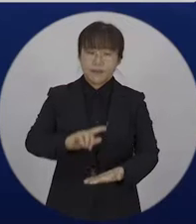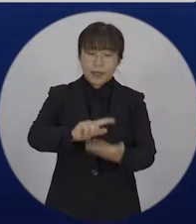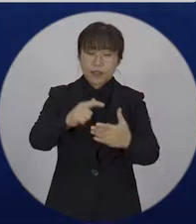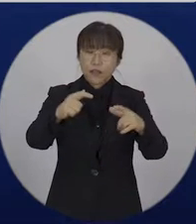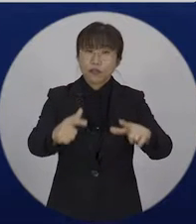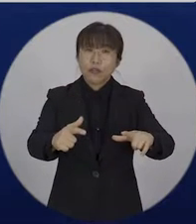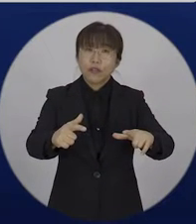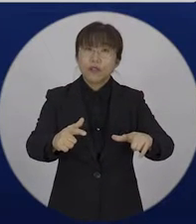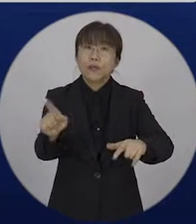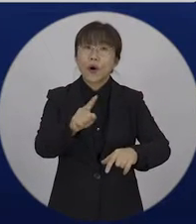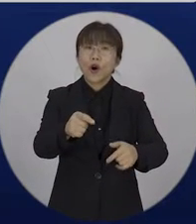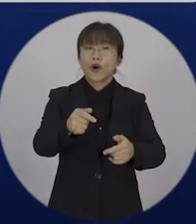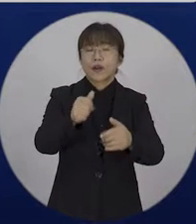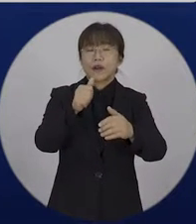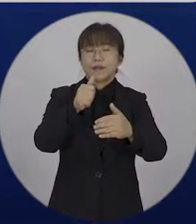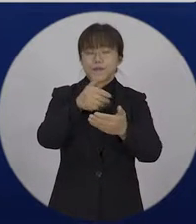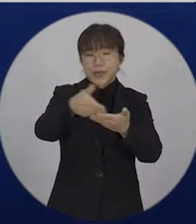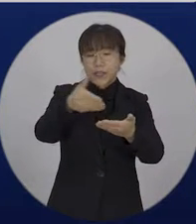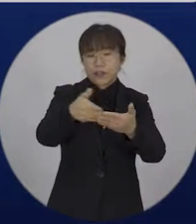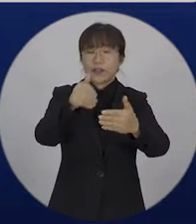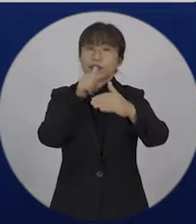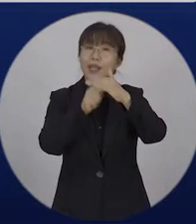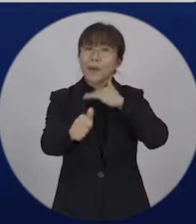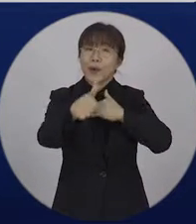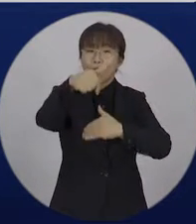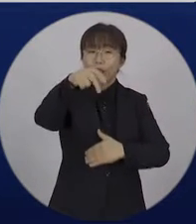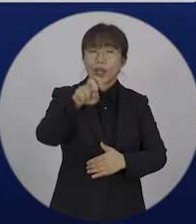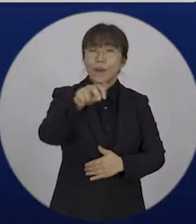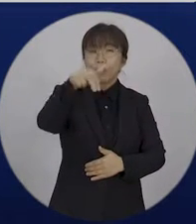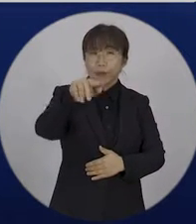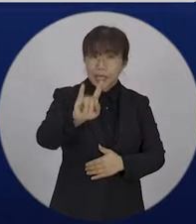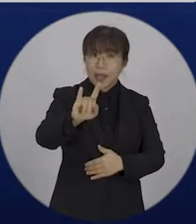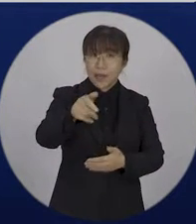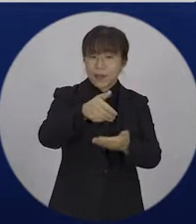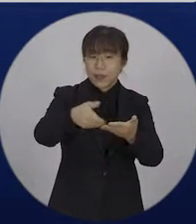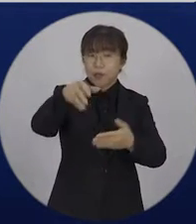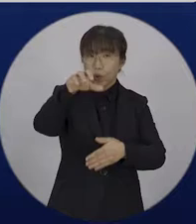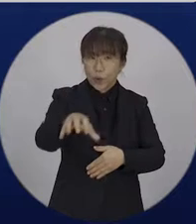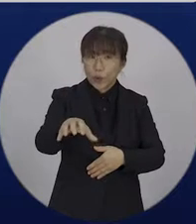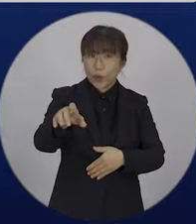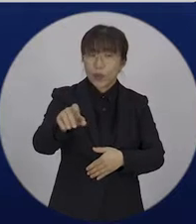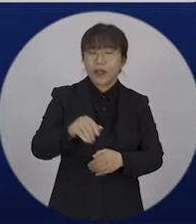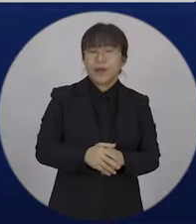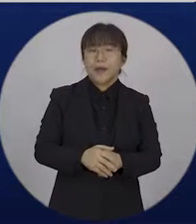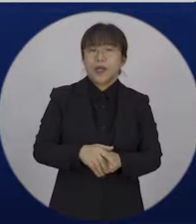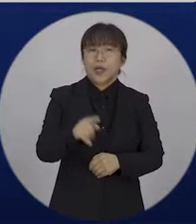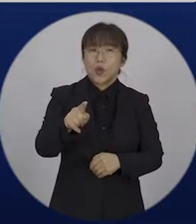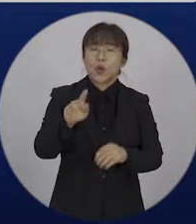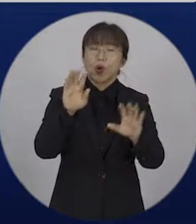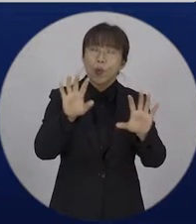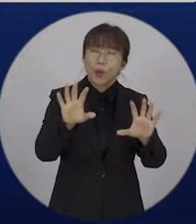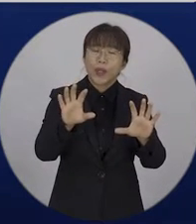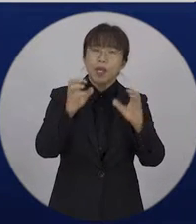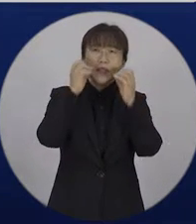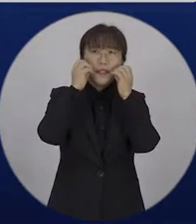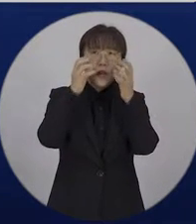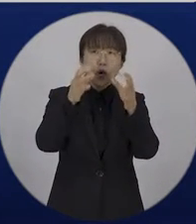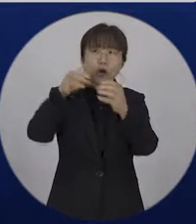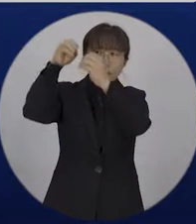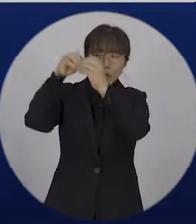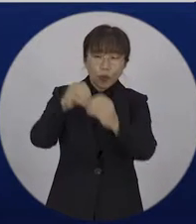강서구의 대표 미술관인 겸재 정선 미술관에서 겸재 정선 의화 오늘 조명하고 현대적으로 재해석해